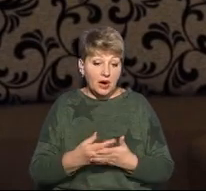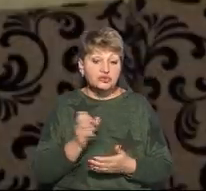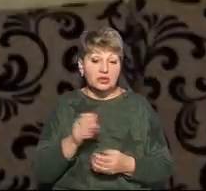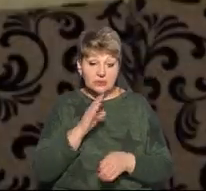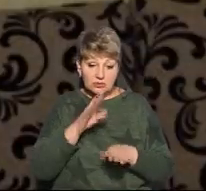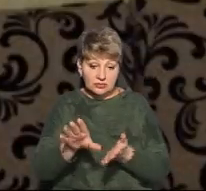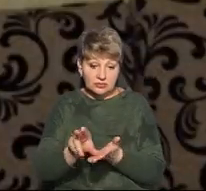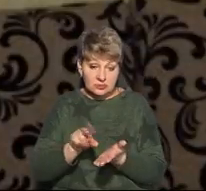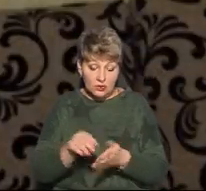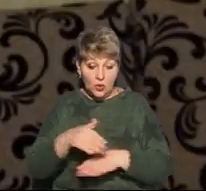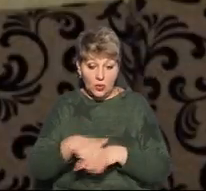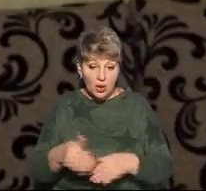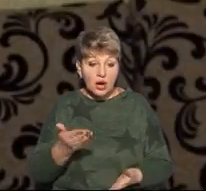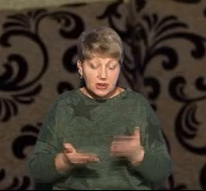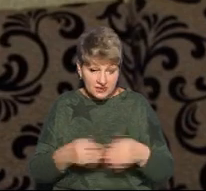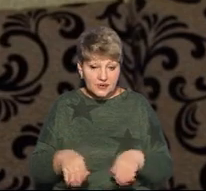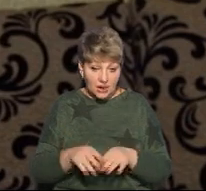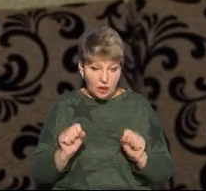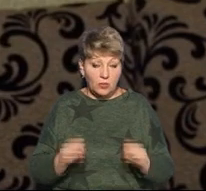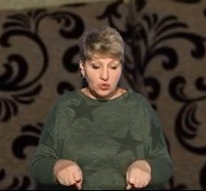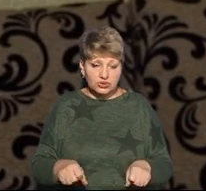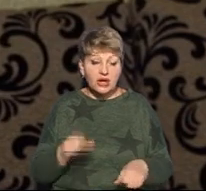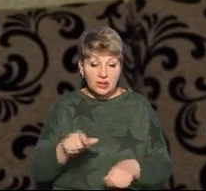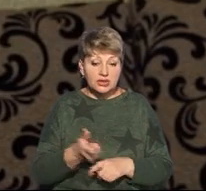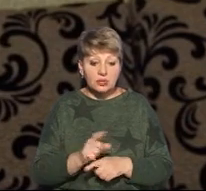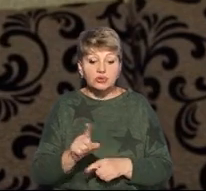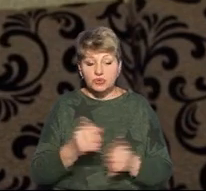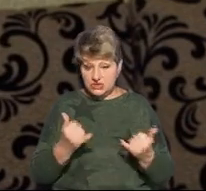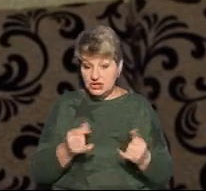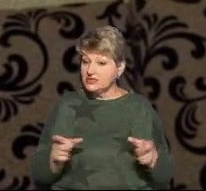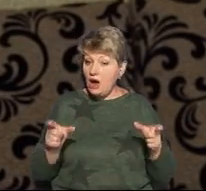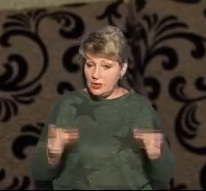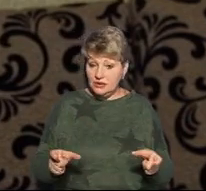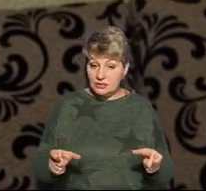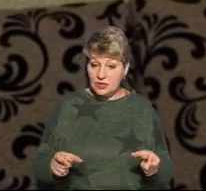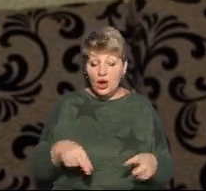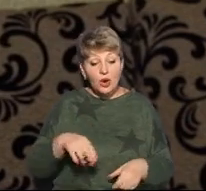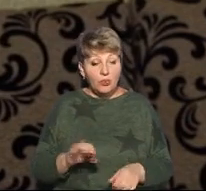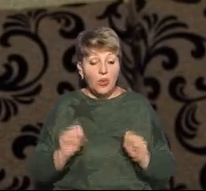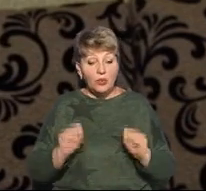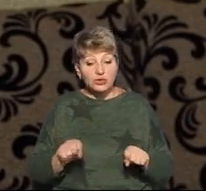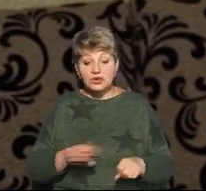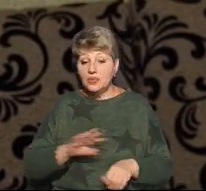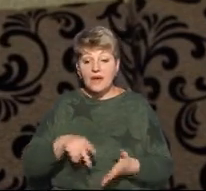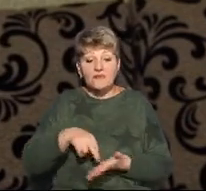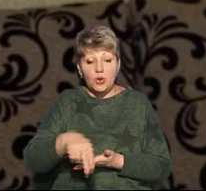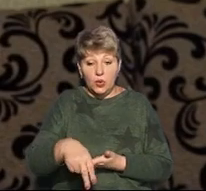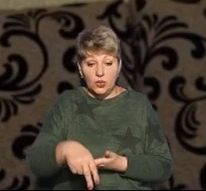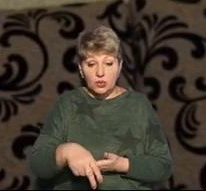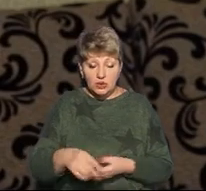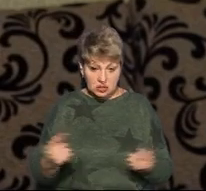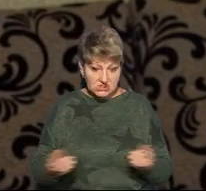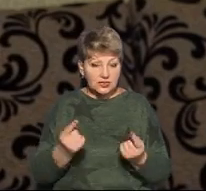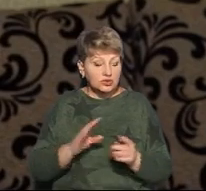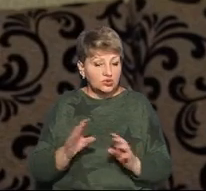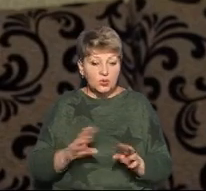на вулиці. Так хіба це можна? І тим більше зараз ж карантин. По можливості не виходьте. Так,